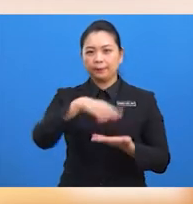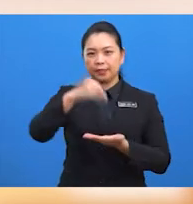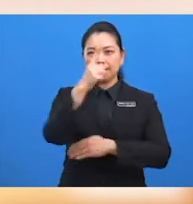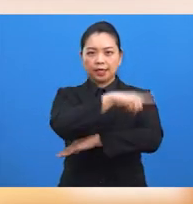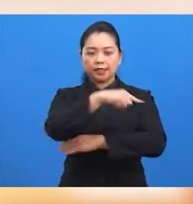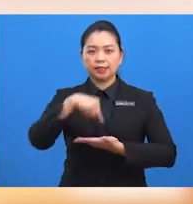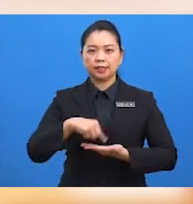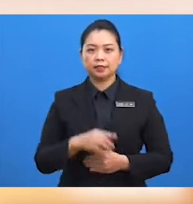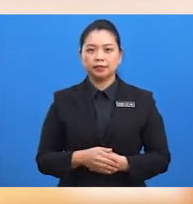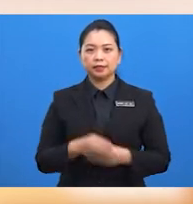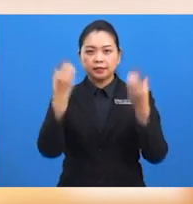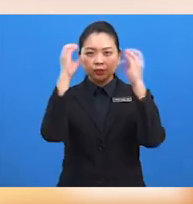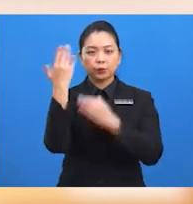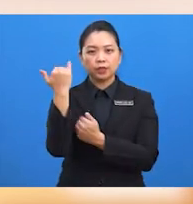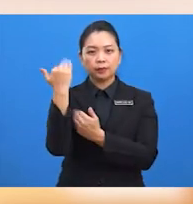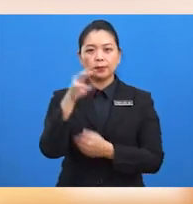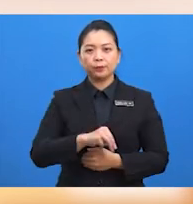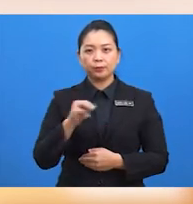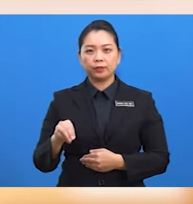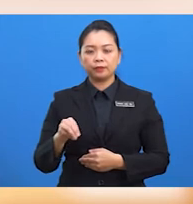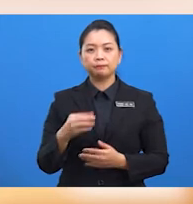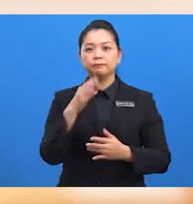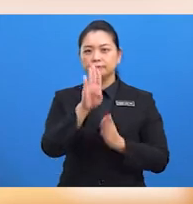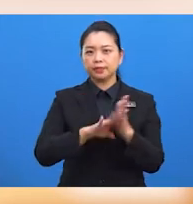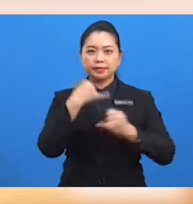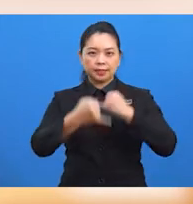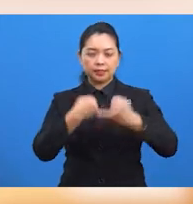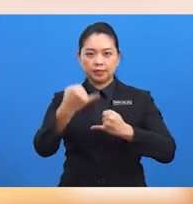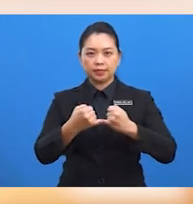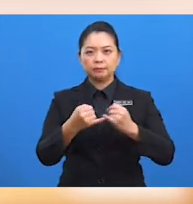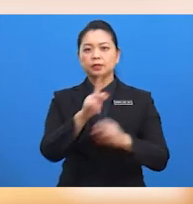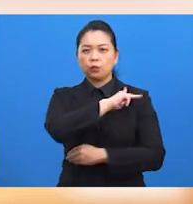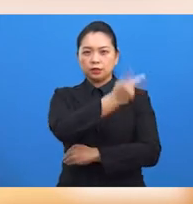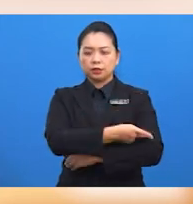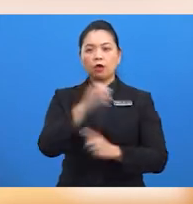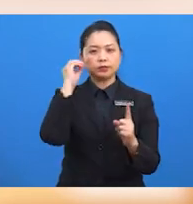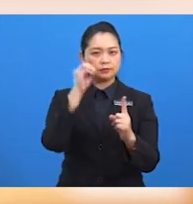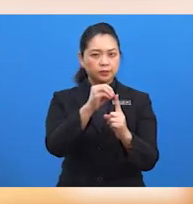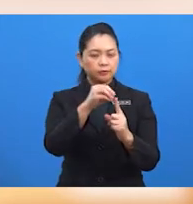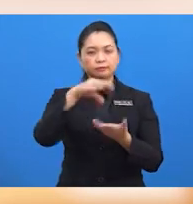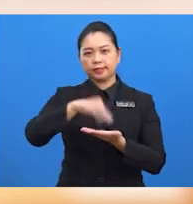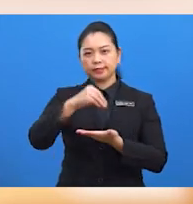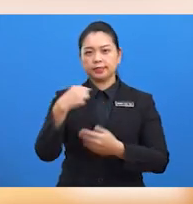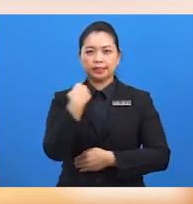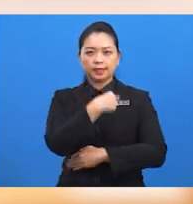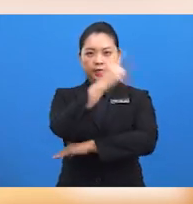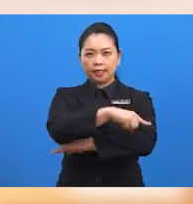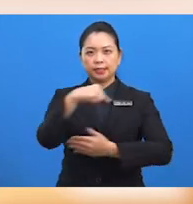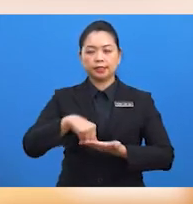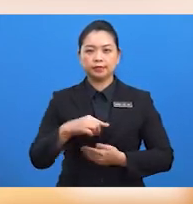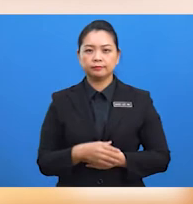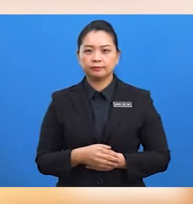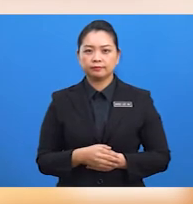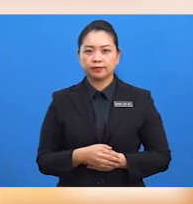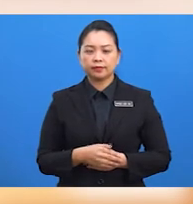pada hari ini sego harap murid-murid berjaya menguasai objektif kewajaran kita oleh hari